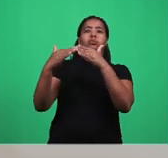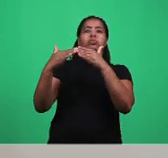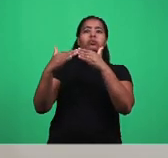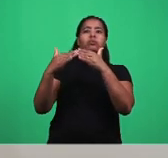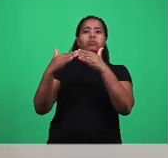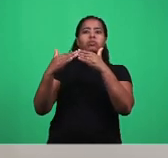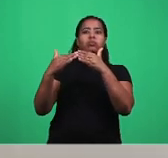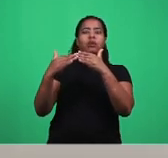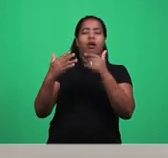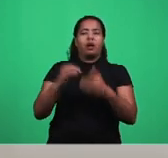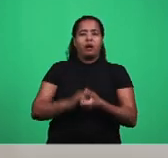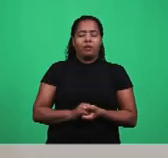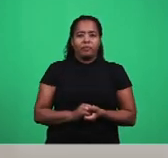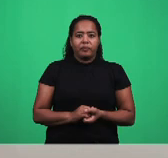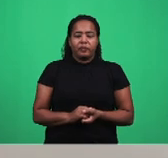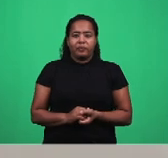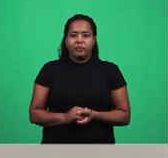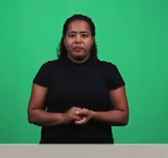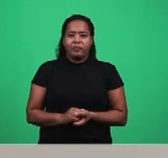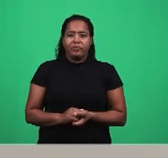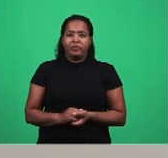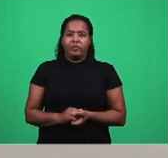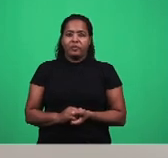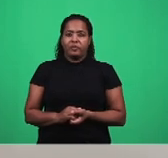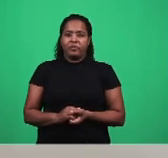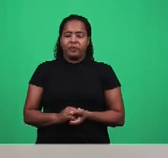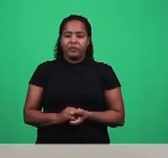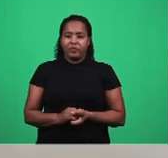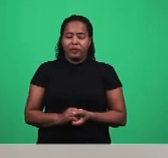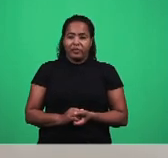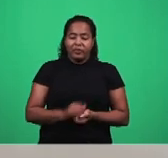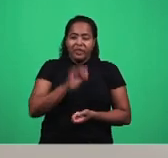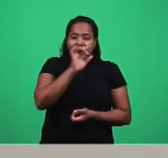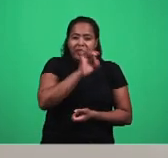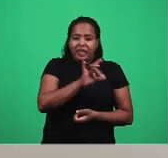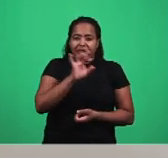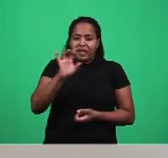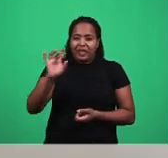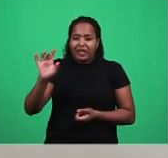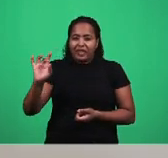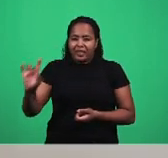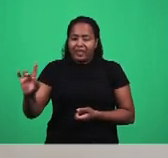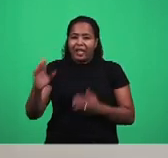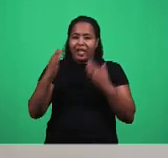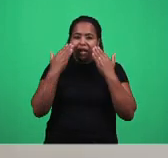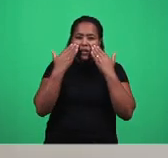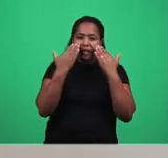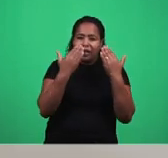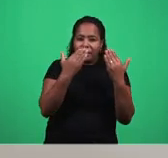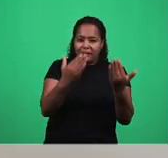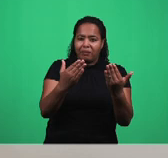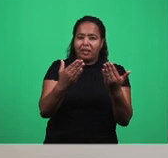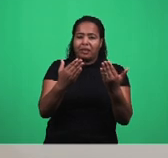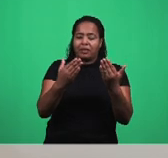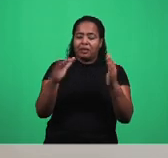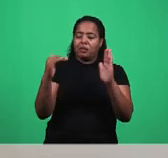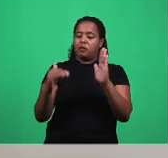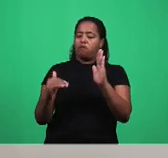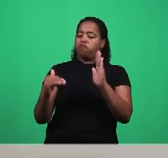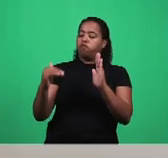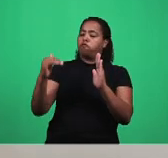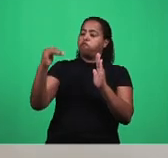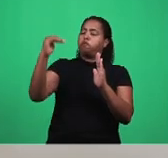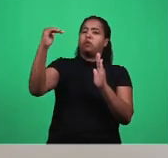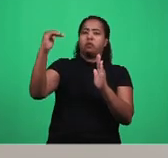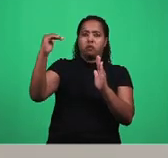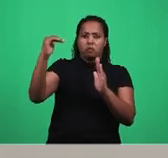est très large. Le succès du produit, on voit à la fin de chaque programmation. on voit qu'il y a